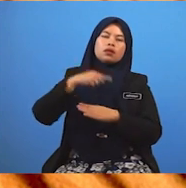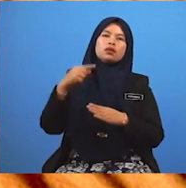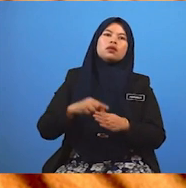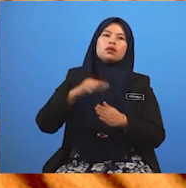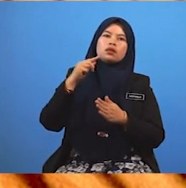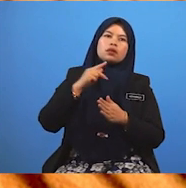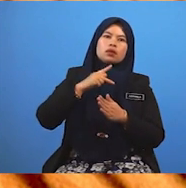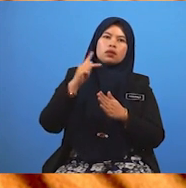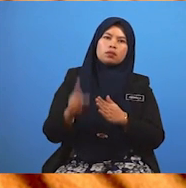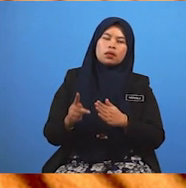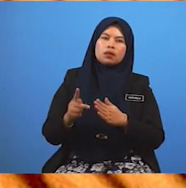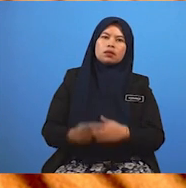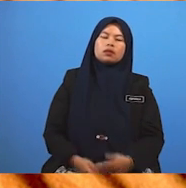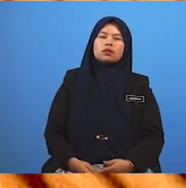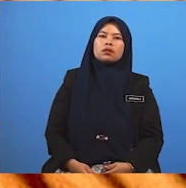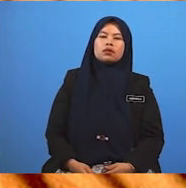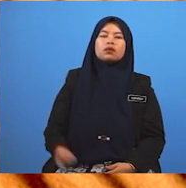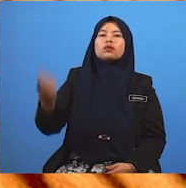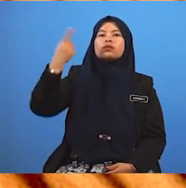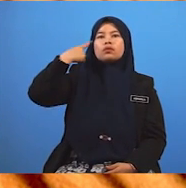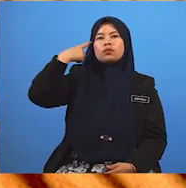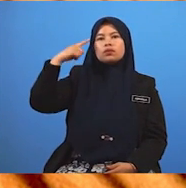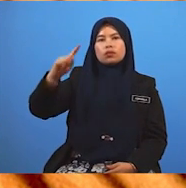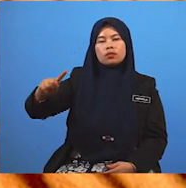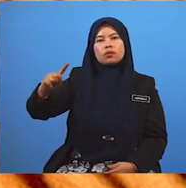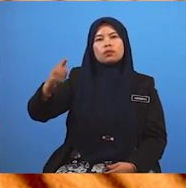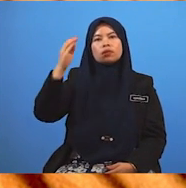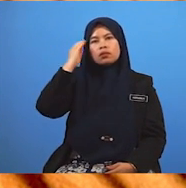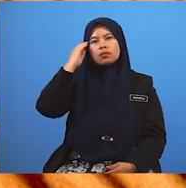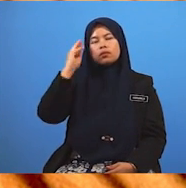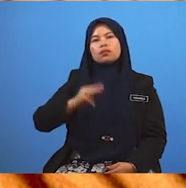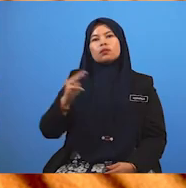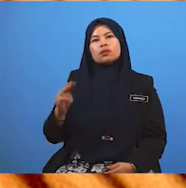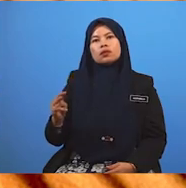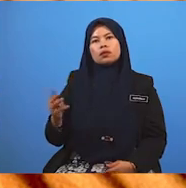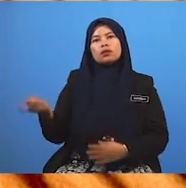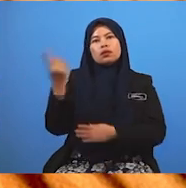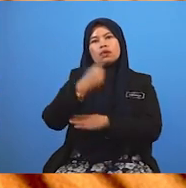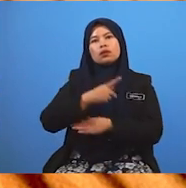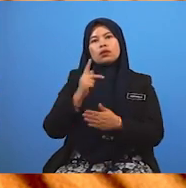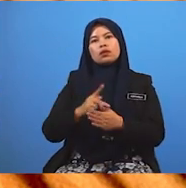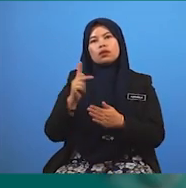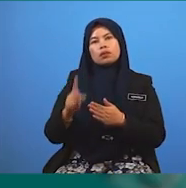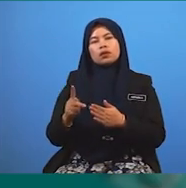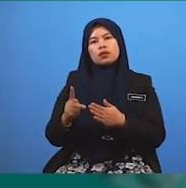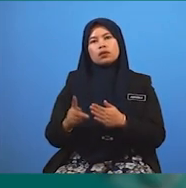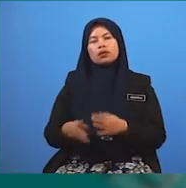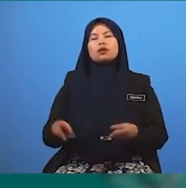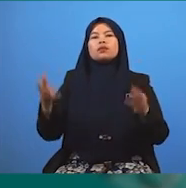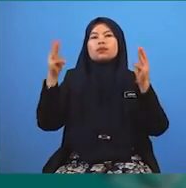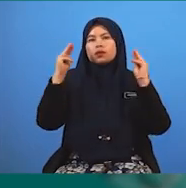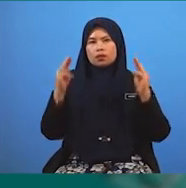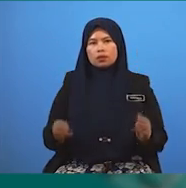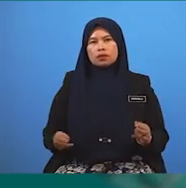untuk maklumat murid-murid, pada hari kiamat kelak, manusia akan dibahagikan kepada